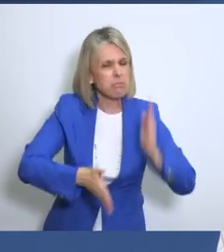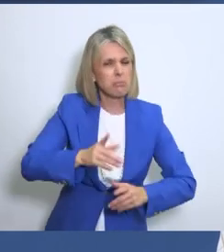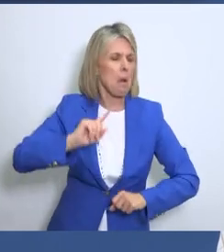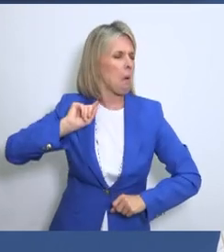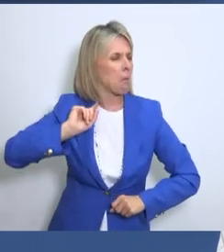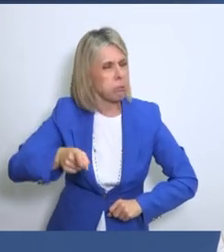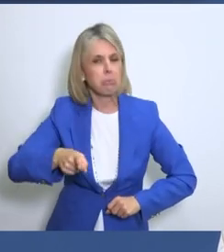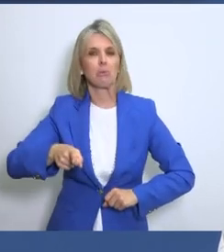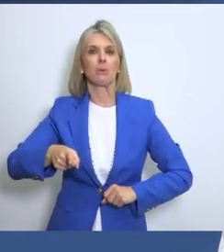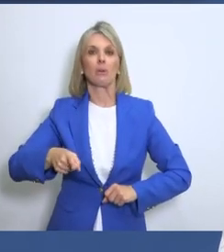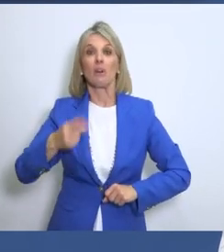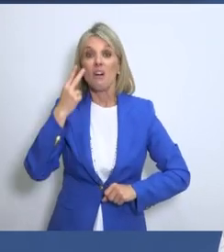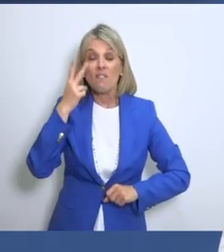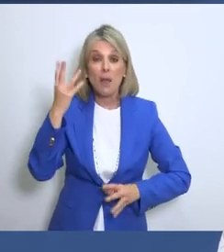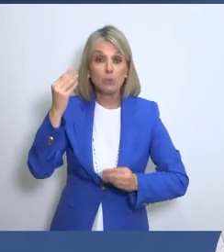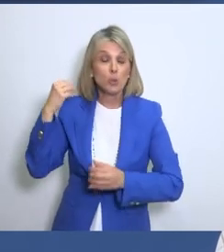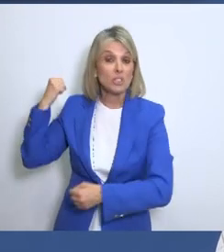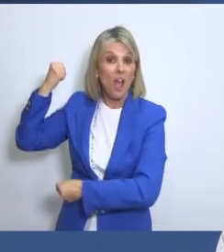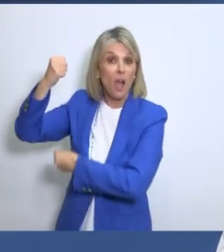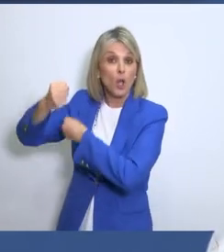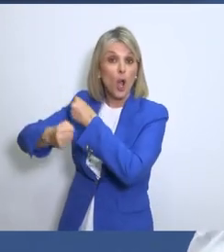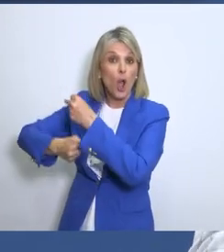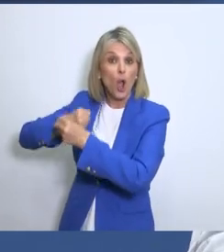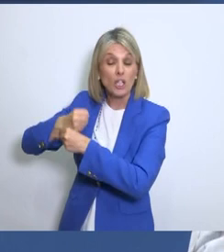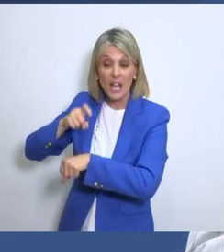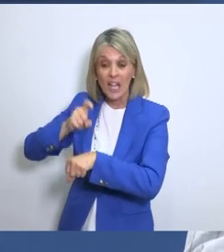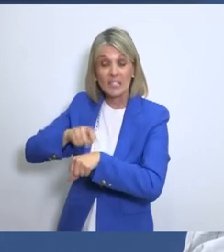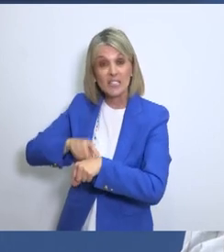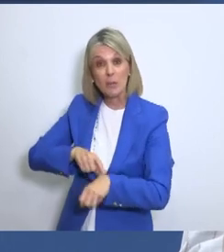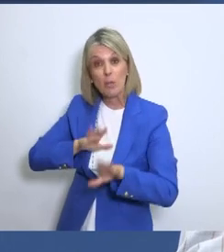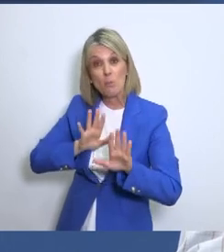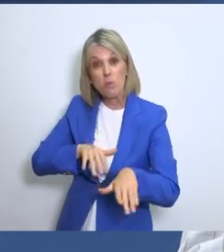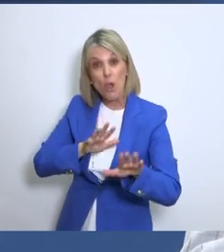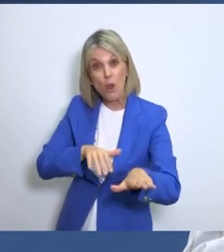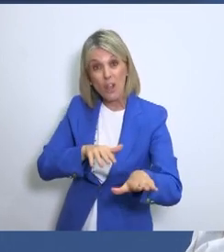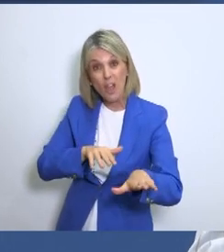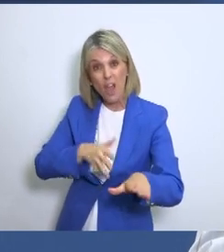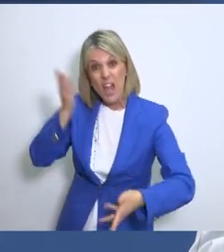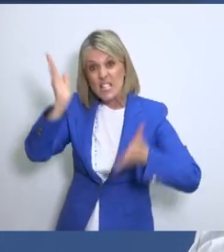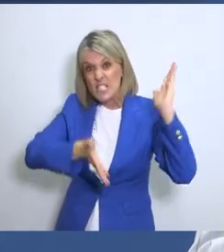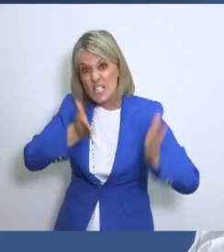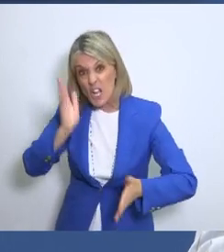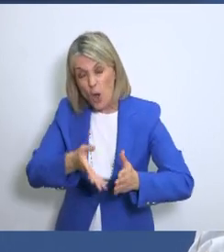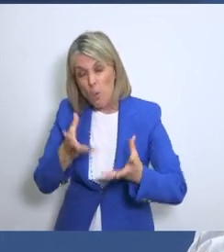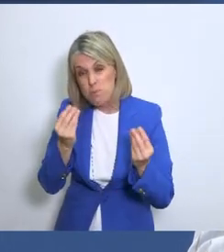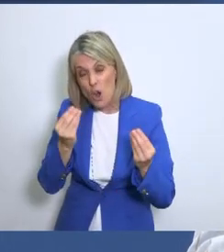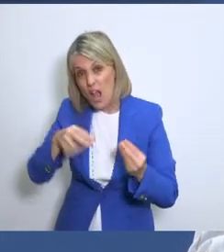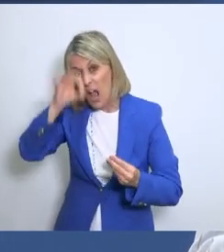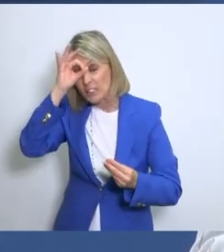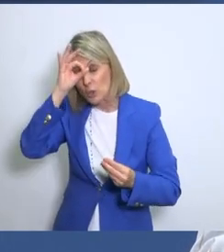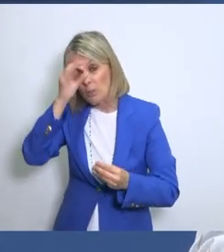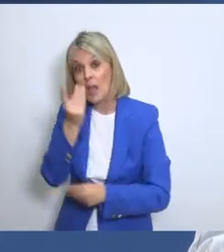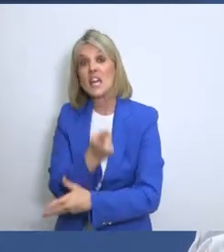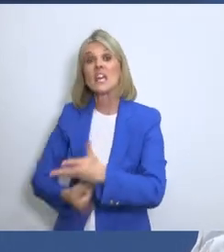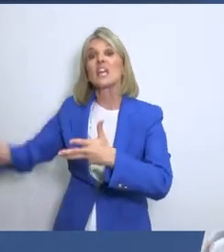γνωρίζουμε όλα αυτά τα χρόνια, ιδιαίτερα στη μνημονιακή περίοδο, ιδιαίτερα σε